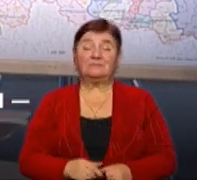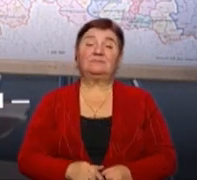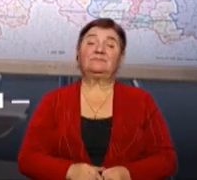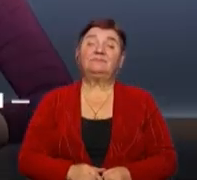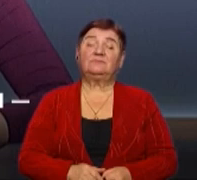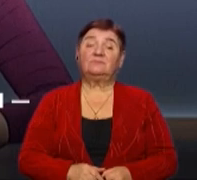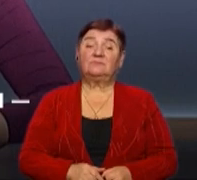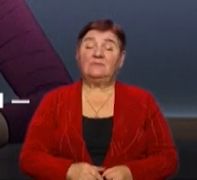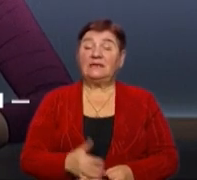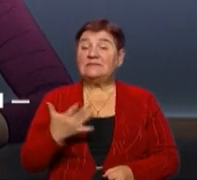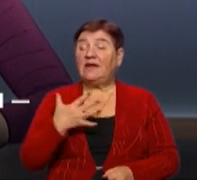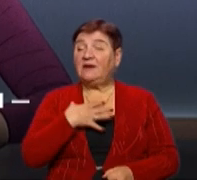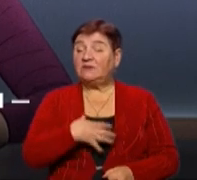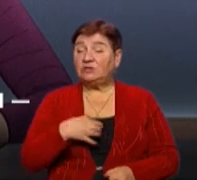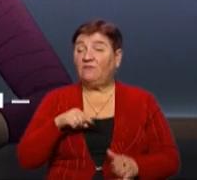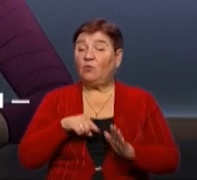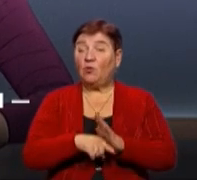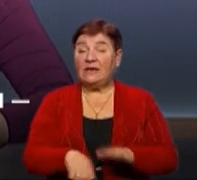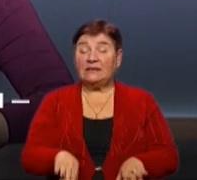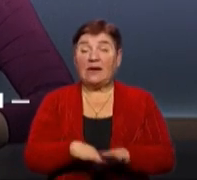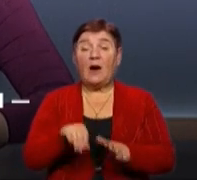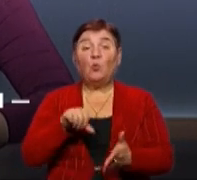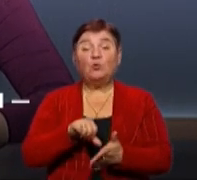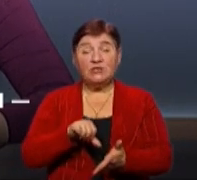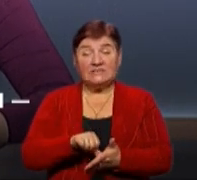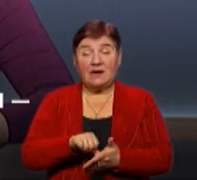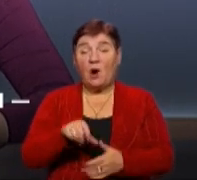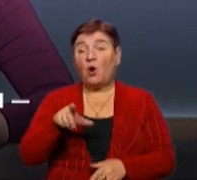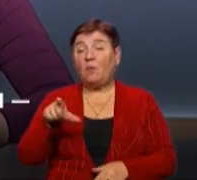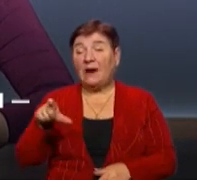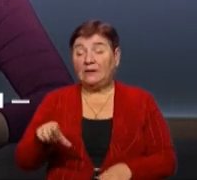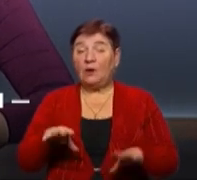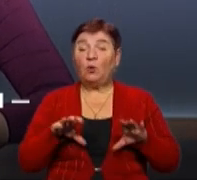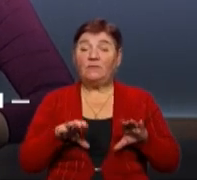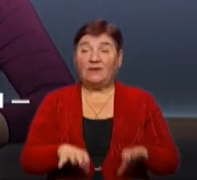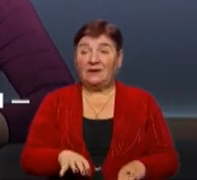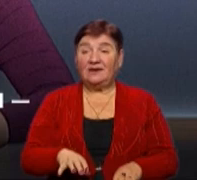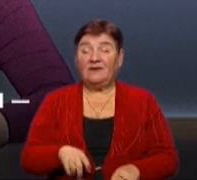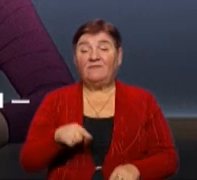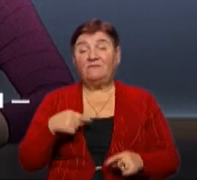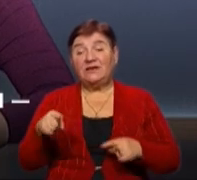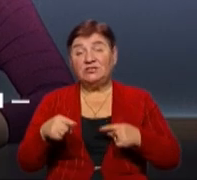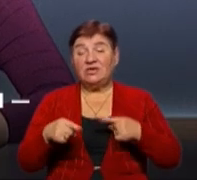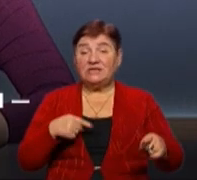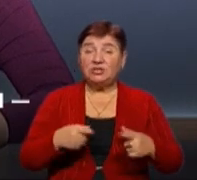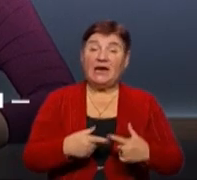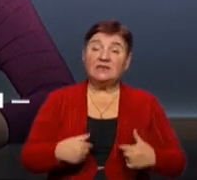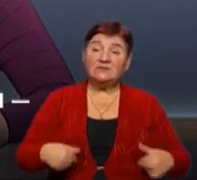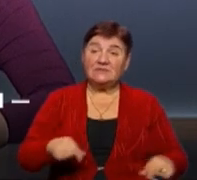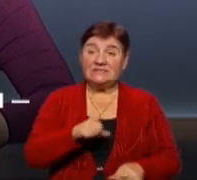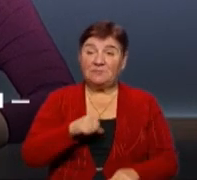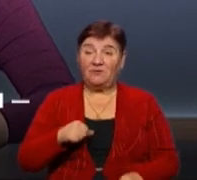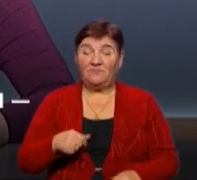Наскільки важливу роль грає там участь громади, голови територіальної громади в тій чи іншій асоціації